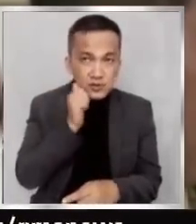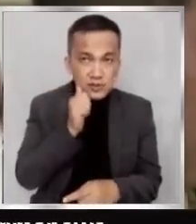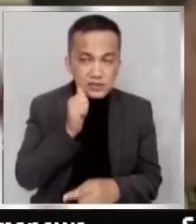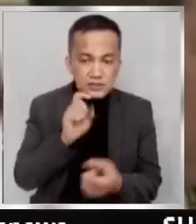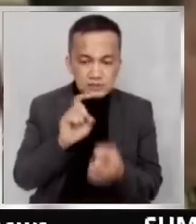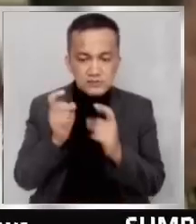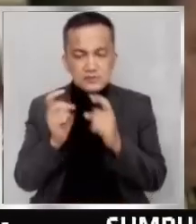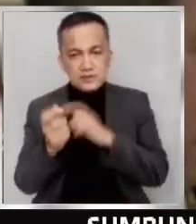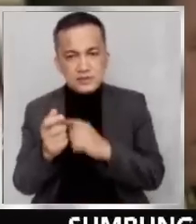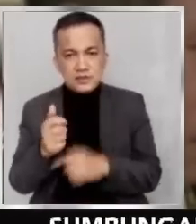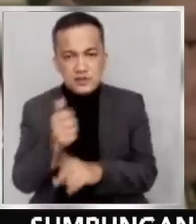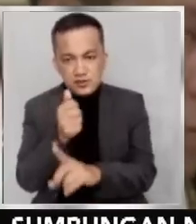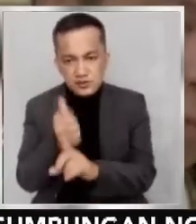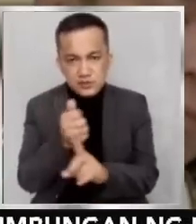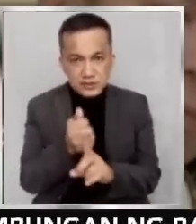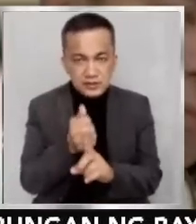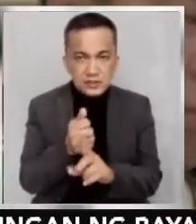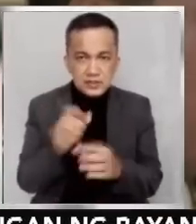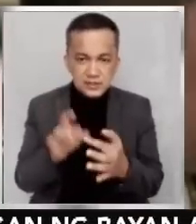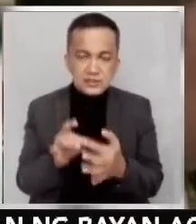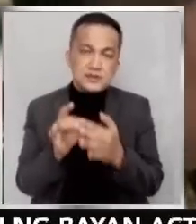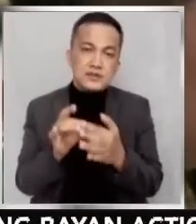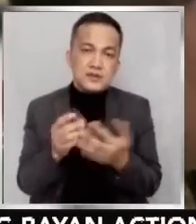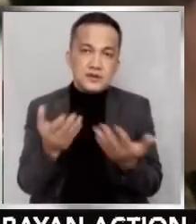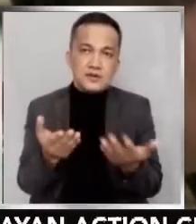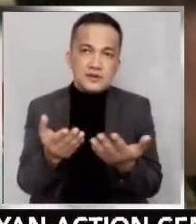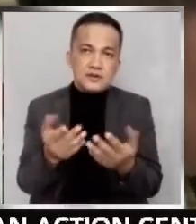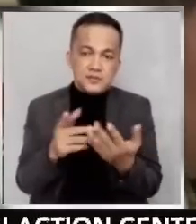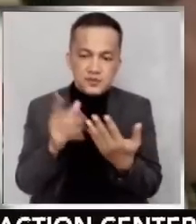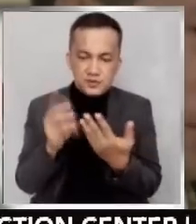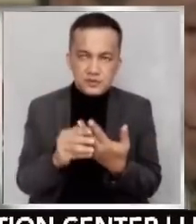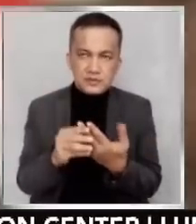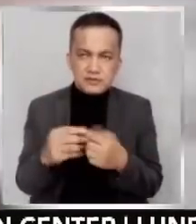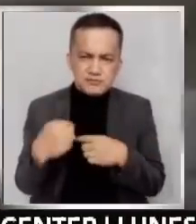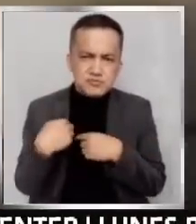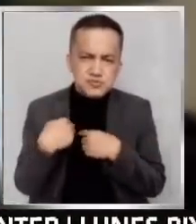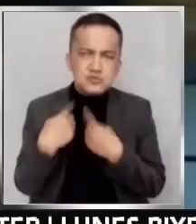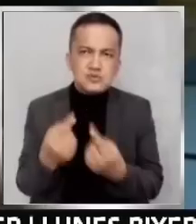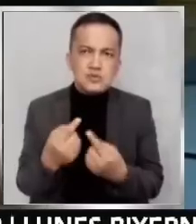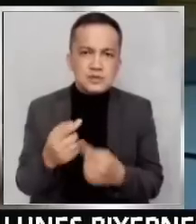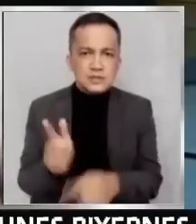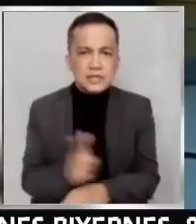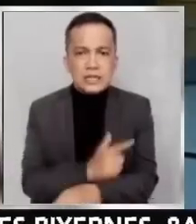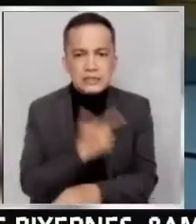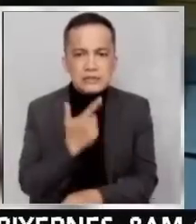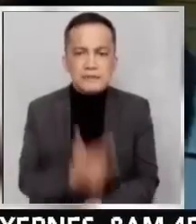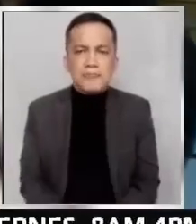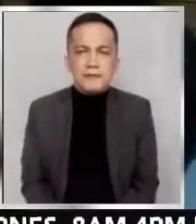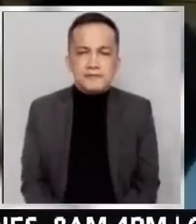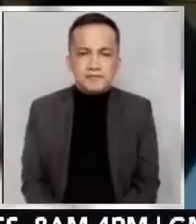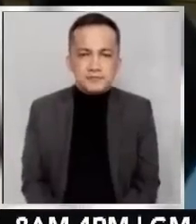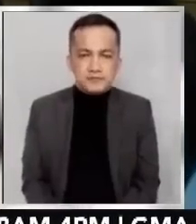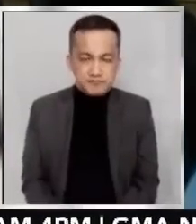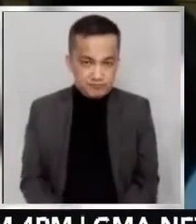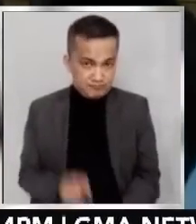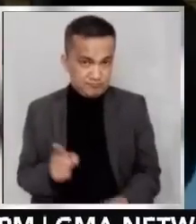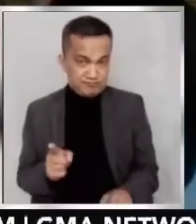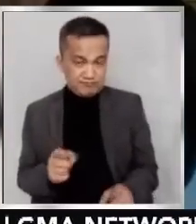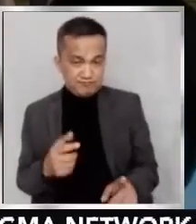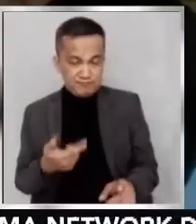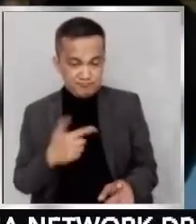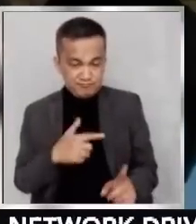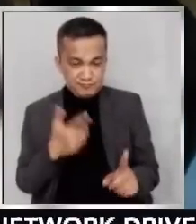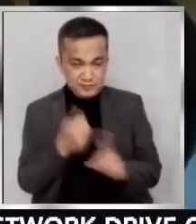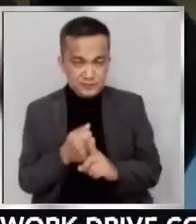yourself. Especially for a program that has lasted this long. Nakakaapekto kaya ito sa nakasanayan na